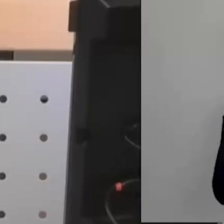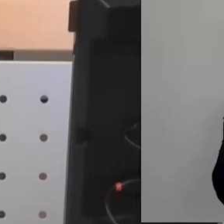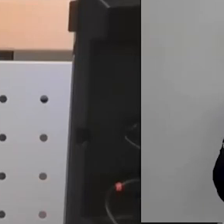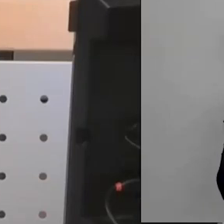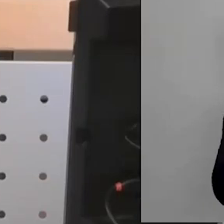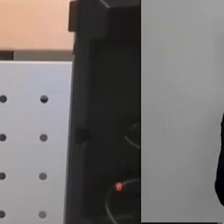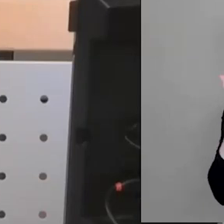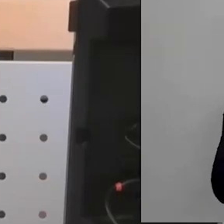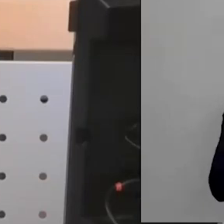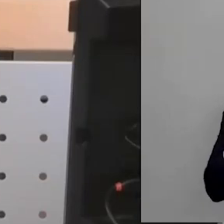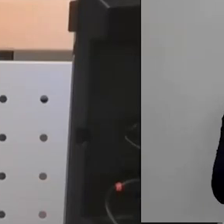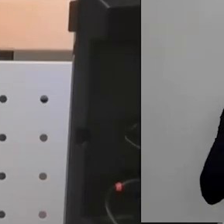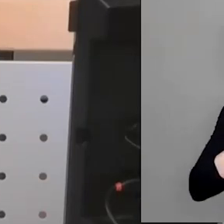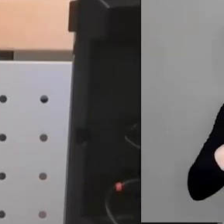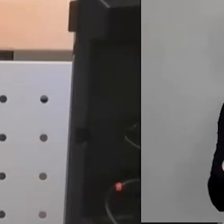Form umzusetzen.